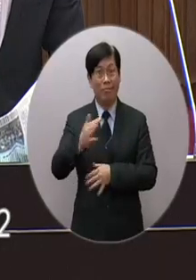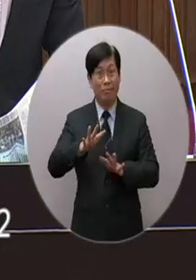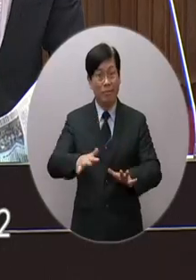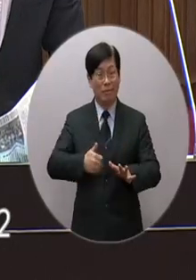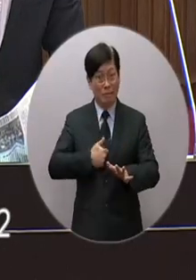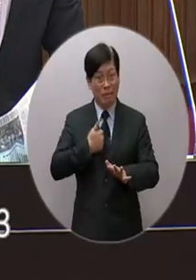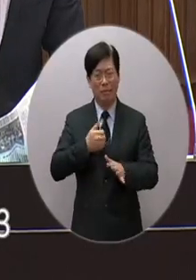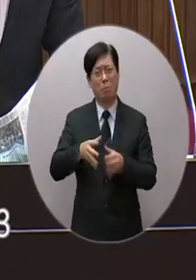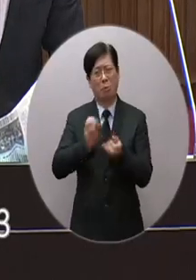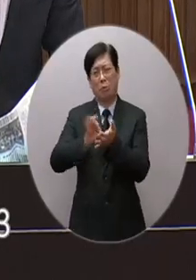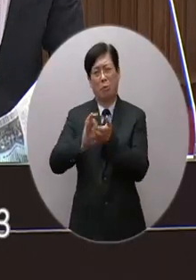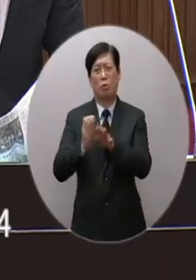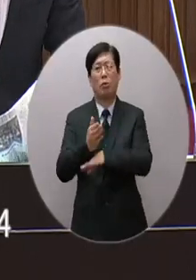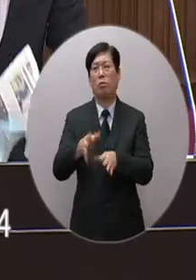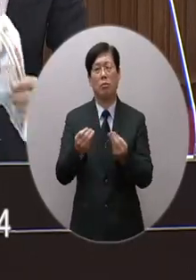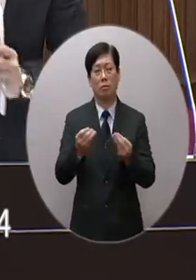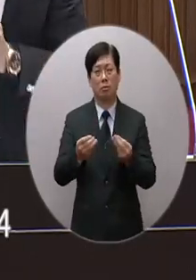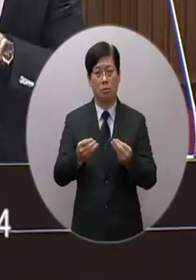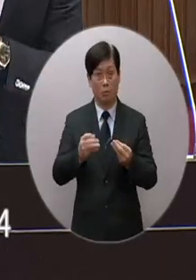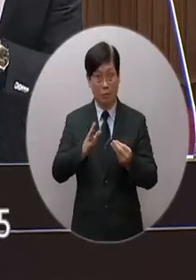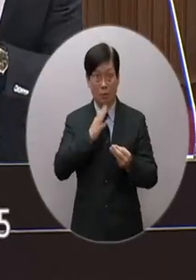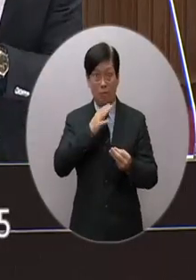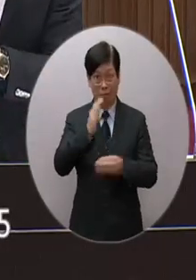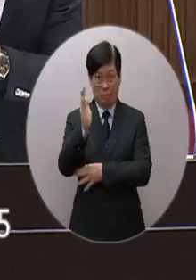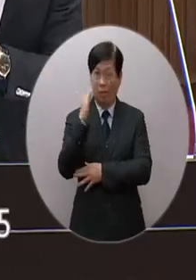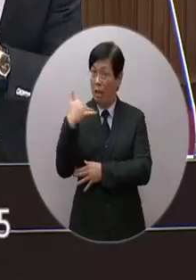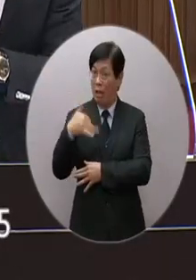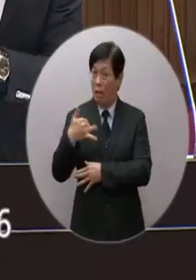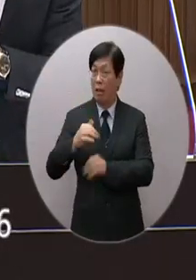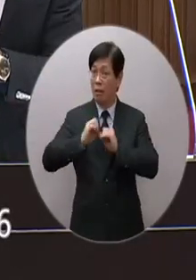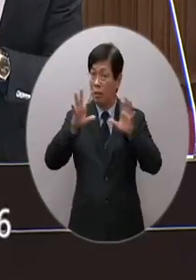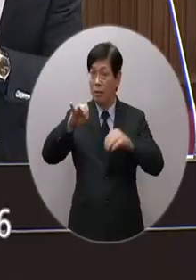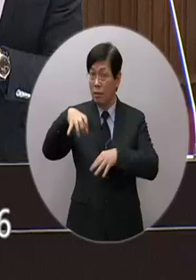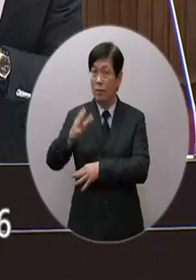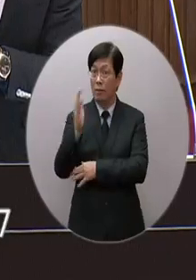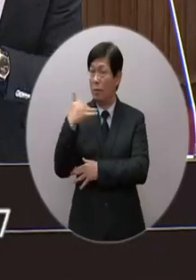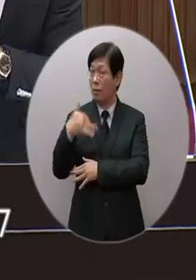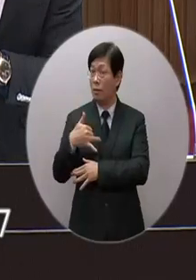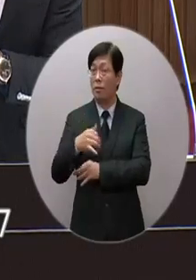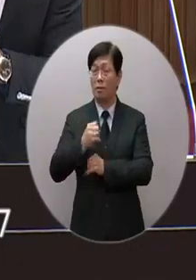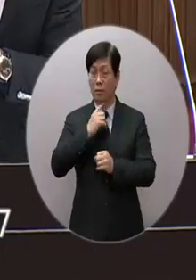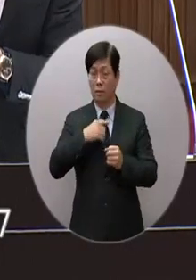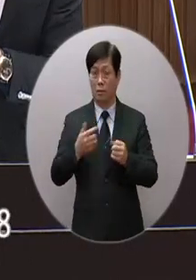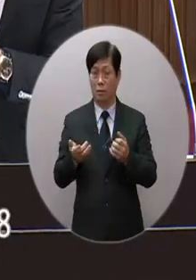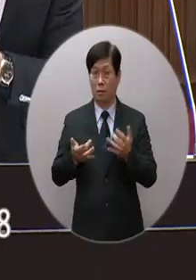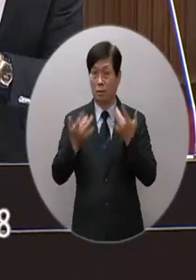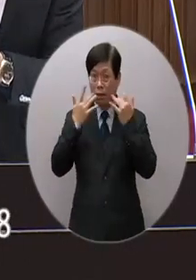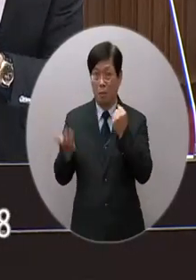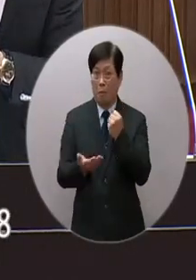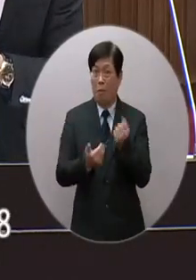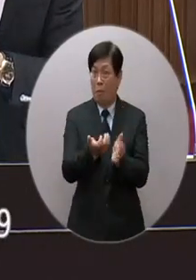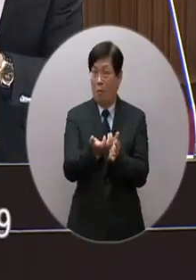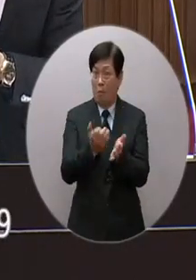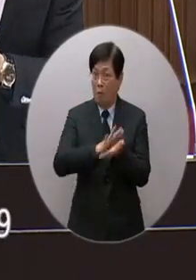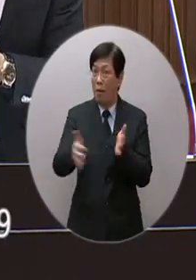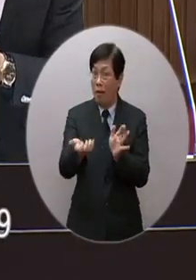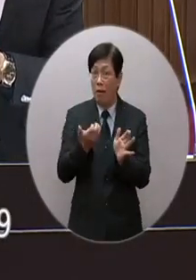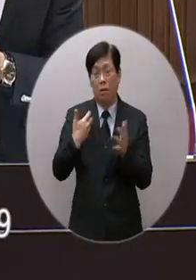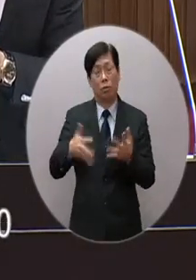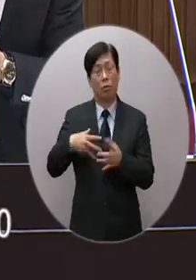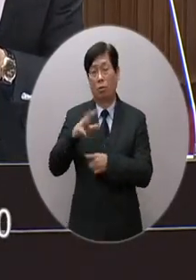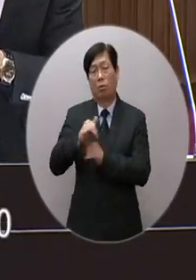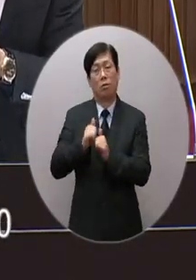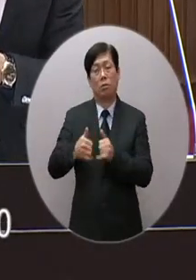其实上无免开啊，这但是有一个重点，政府也未讲，包括地方政府也未讲要耕除的时候对吧？其实有真侪农民已经看